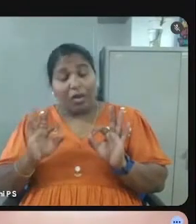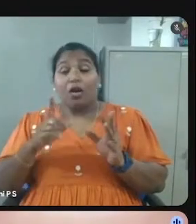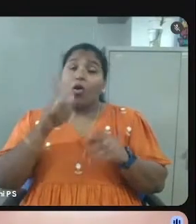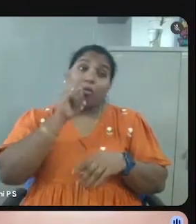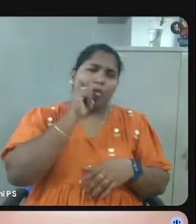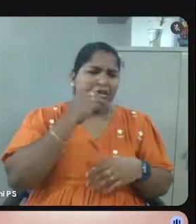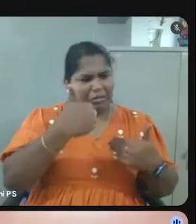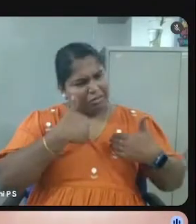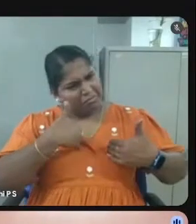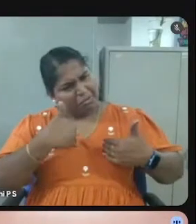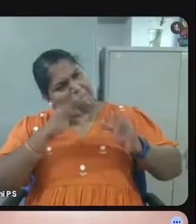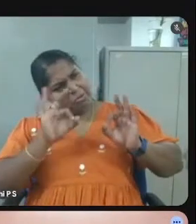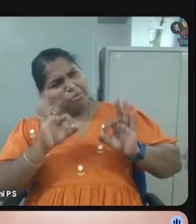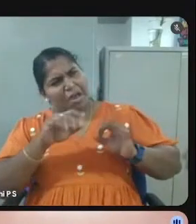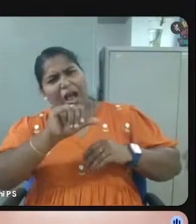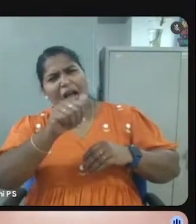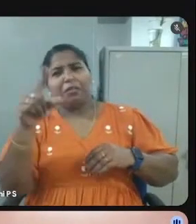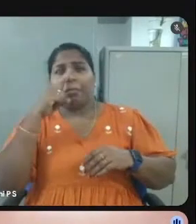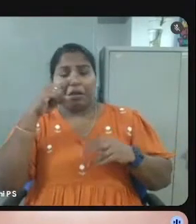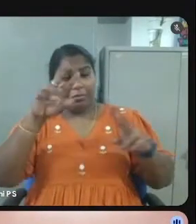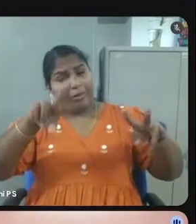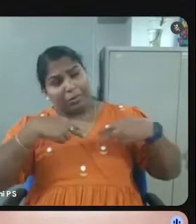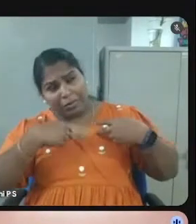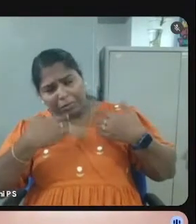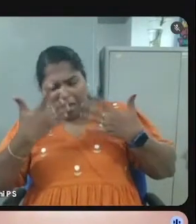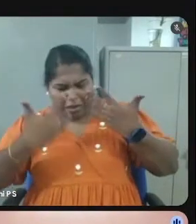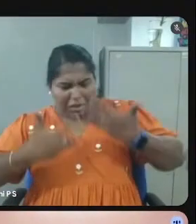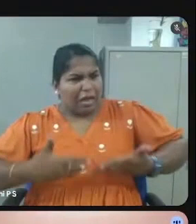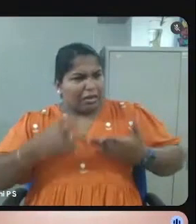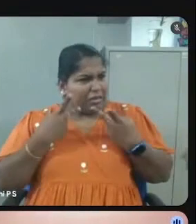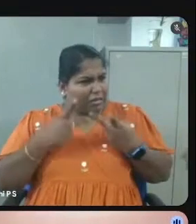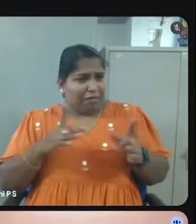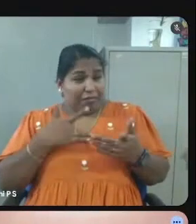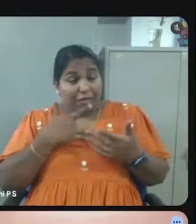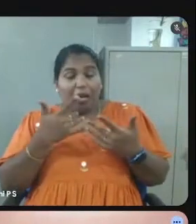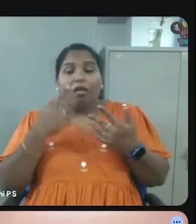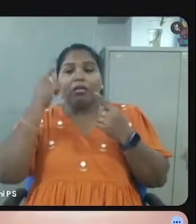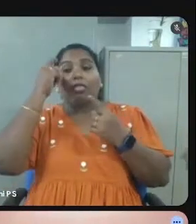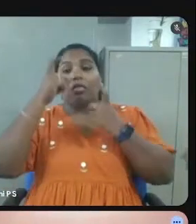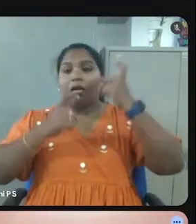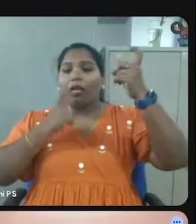അല്ലെങ്കിൽ പുരുഷത്വം സ്ത്രീത്വവും ഡിസബിലിറ്റി കൊണ്ട് അഫക്റ്റഡ് ആണോ എന്ന് അവർക്ക് ഒരു ചോദ്യം ഉണ്ടായിരിക്കും.